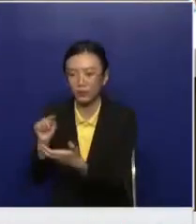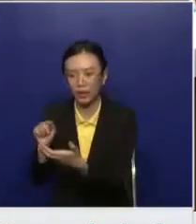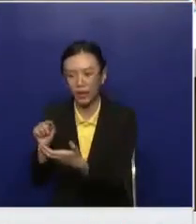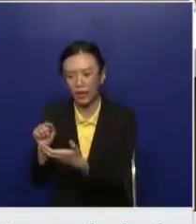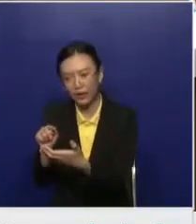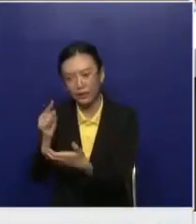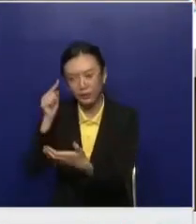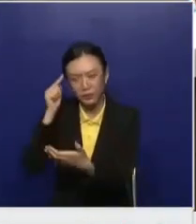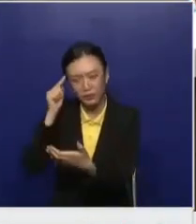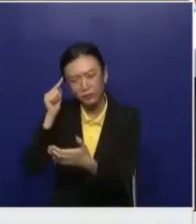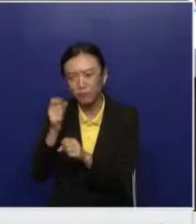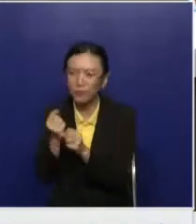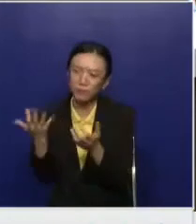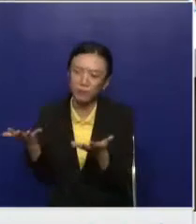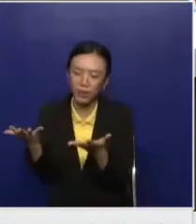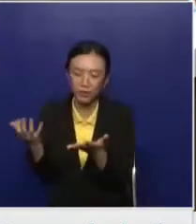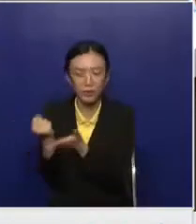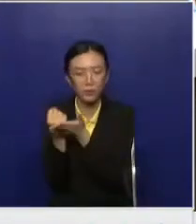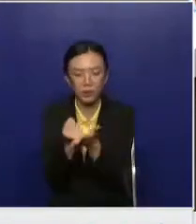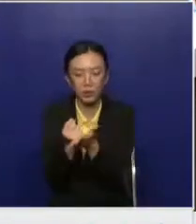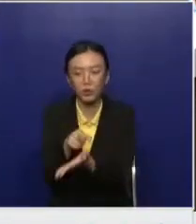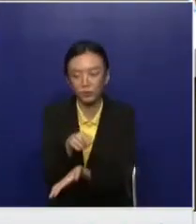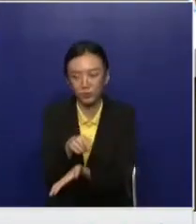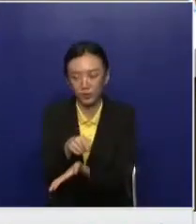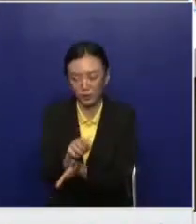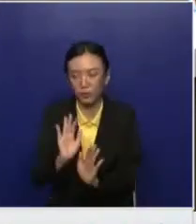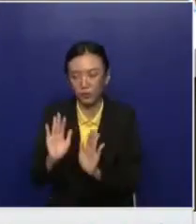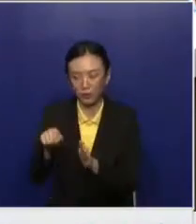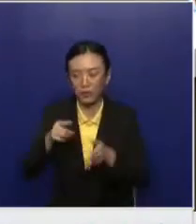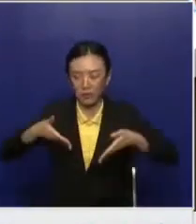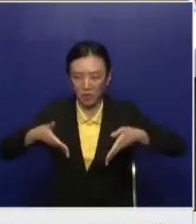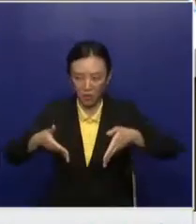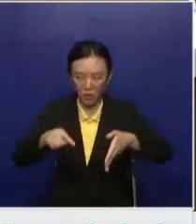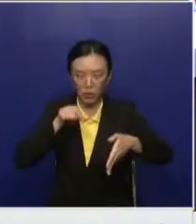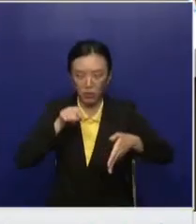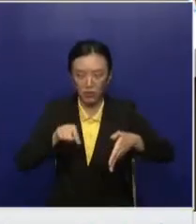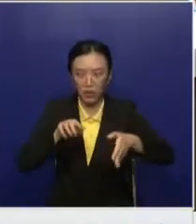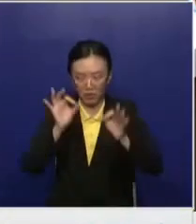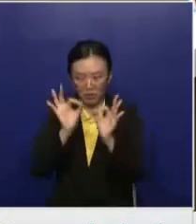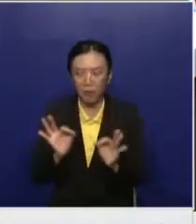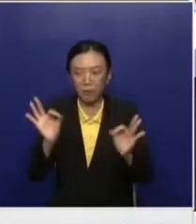เติมอย่างไรหรือไม่ก็ขอนำเรียนท่านประธานว่าถนนนั้นคือความสะดวกที่ทางรัฐจัดไว้ให้ไ